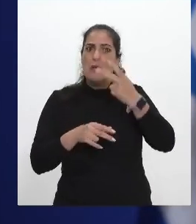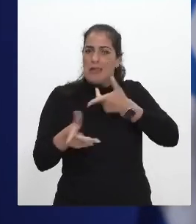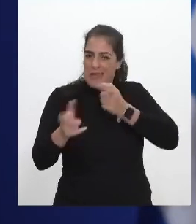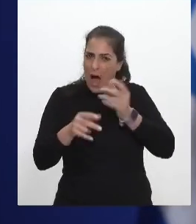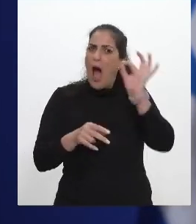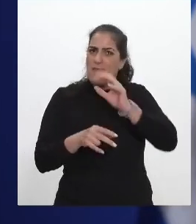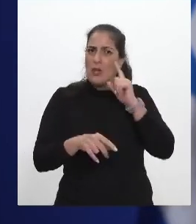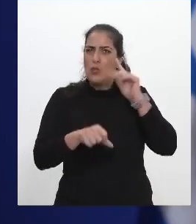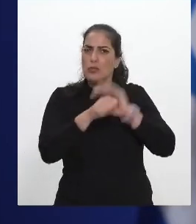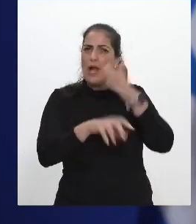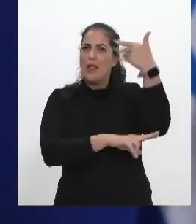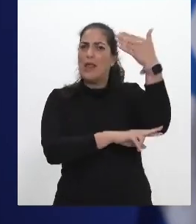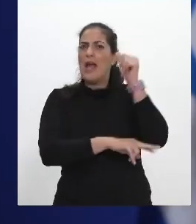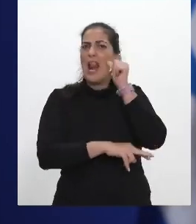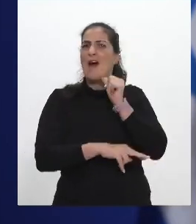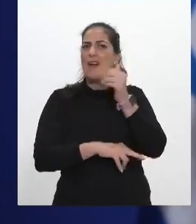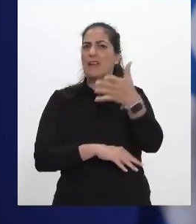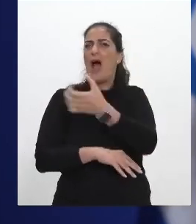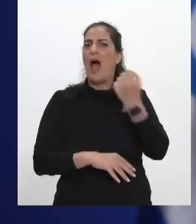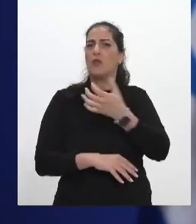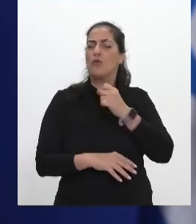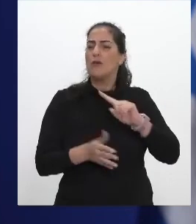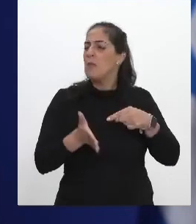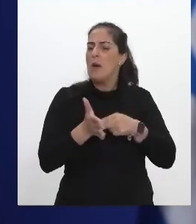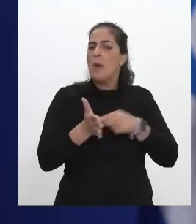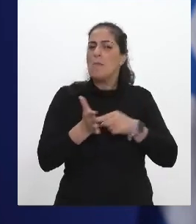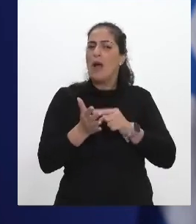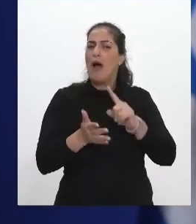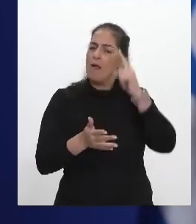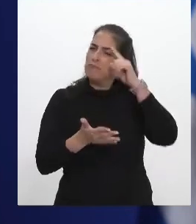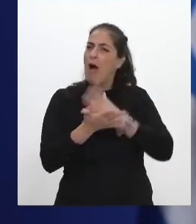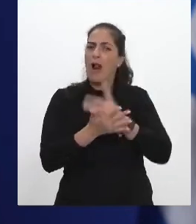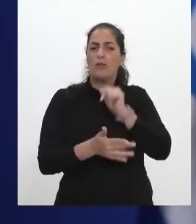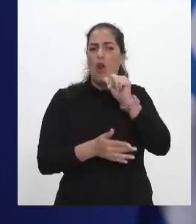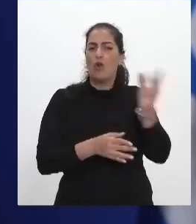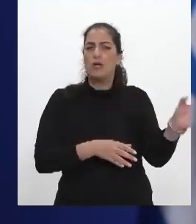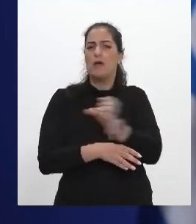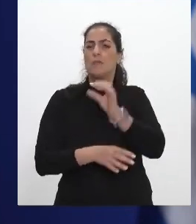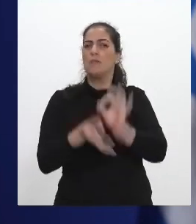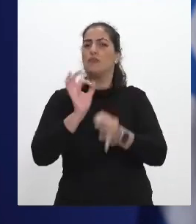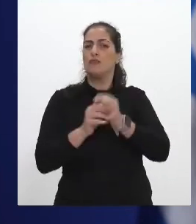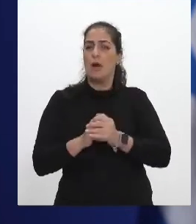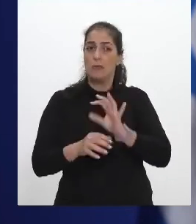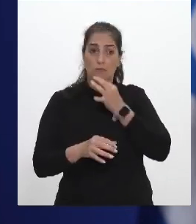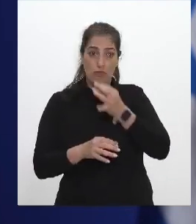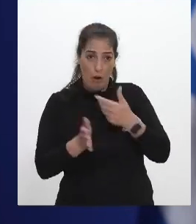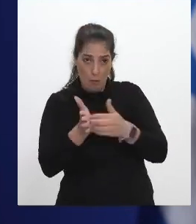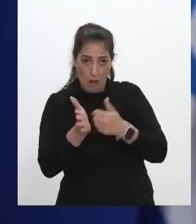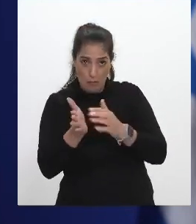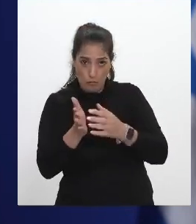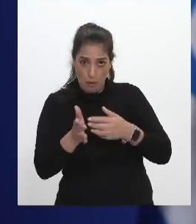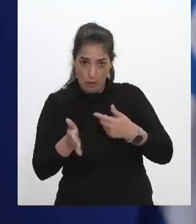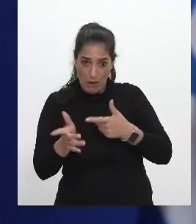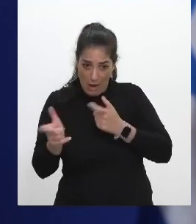אצל החטופים מה הוביל בעצם להחלטה לא להעמיד אותו לדין והאם בהמשך בתום הלחימה ישקלו